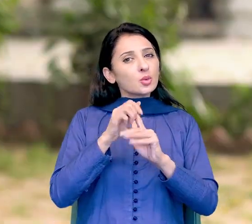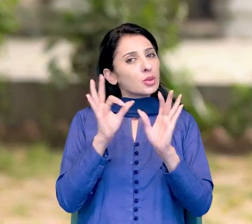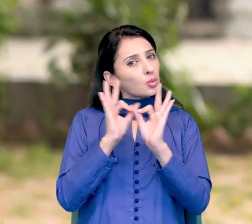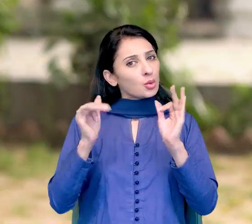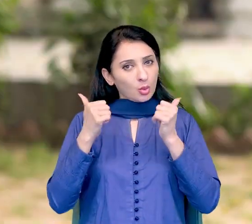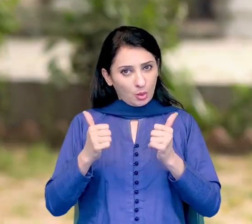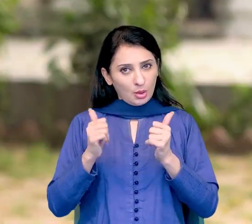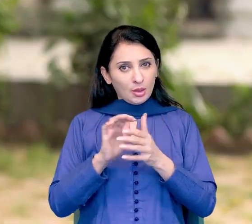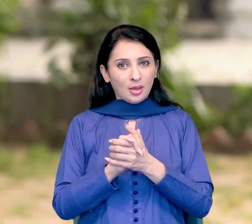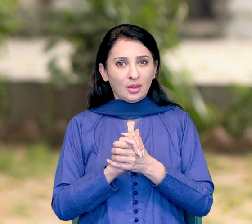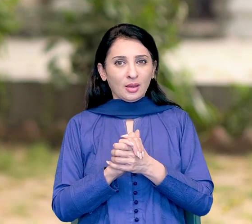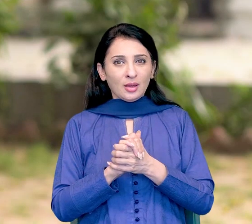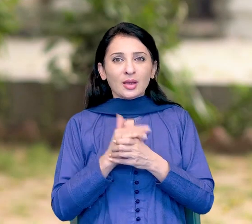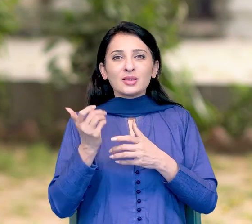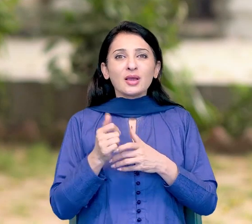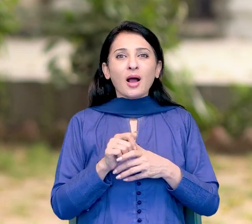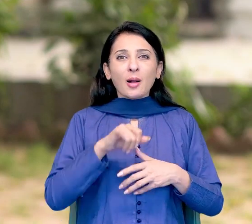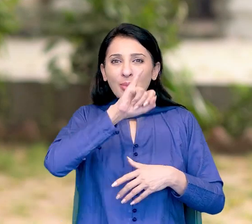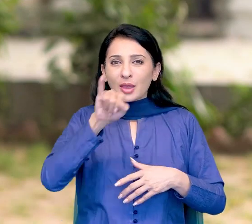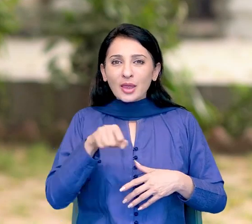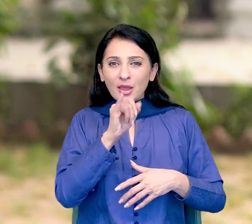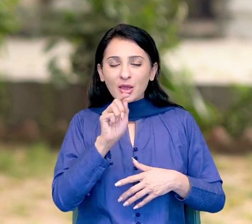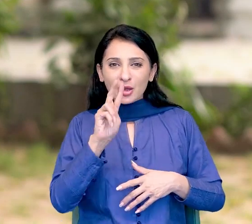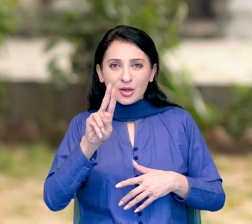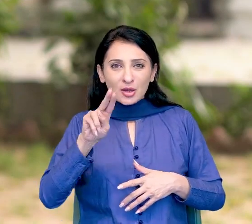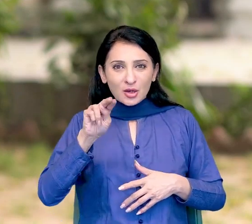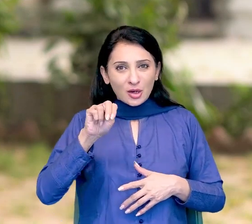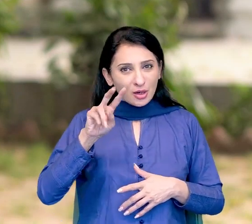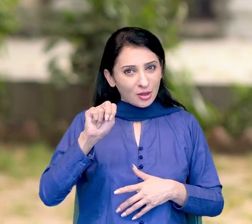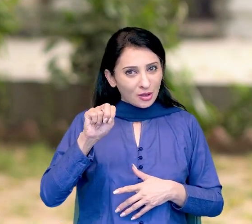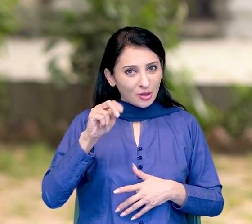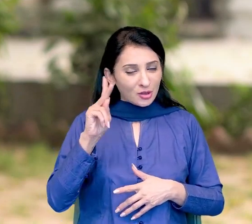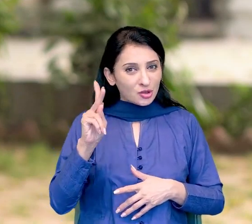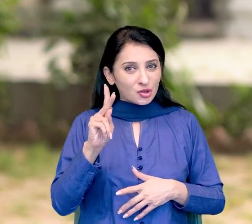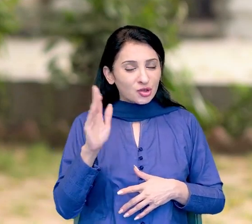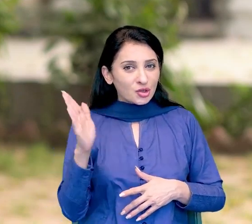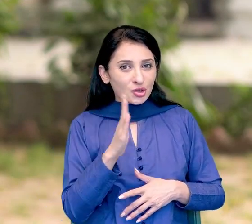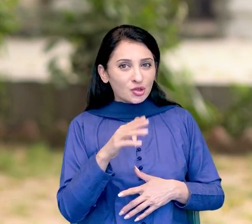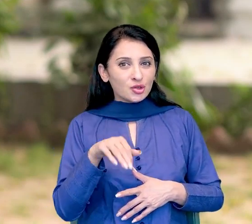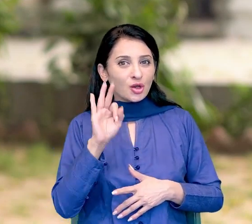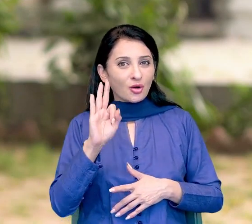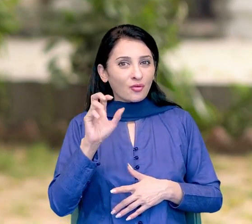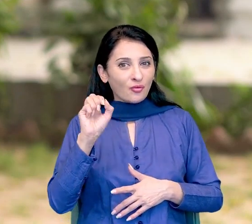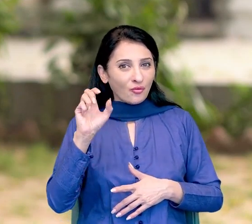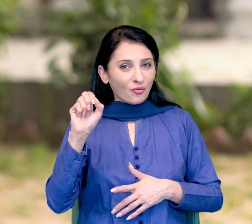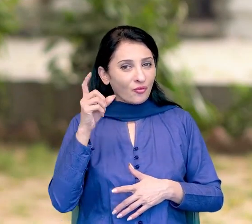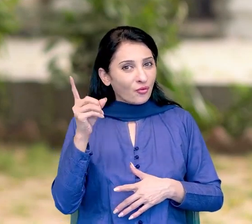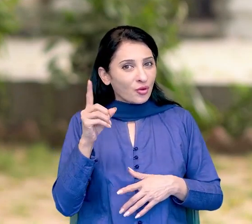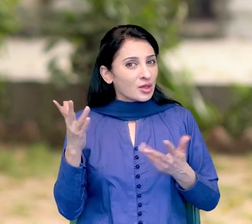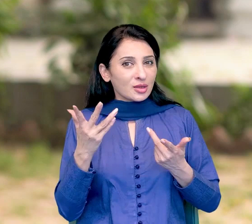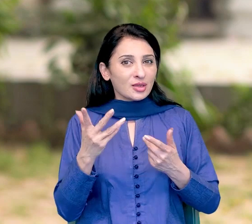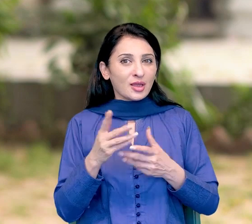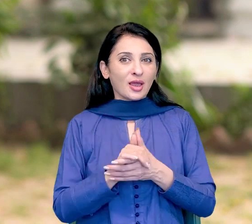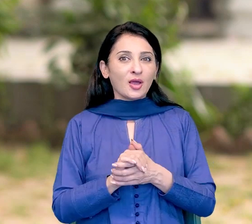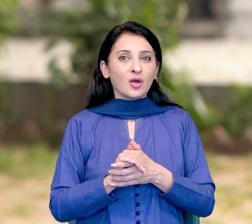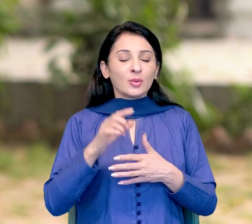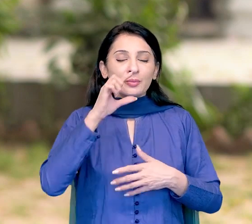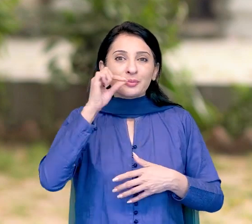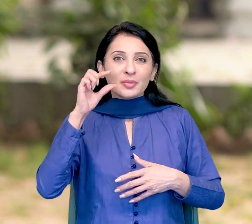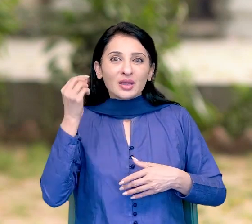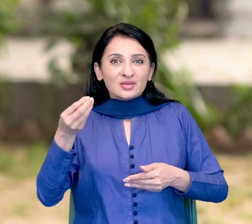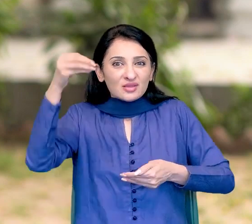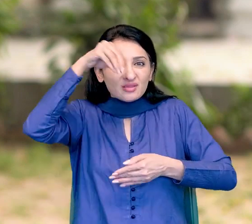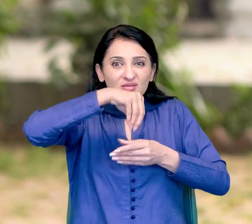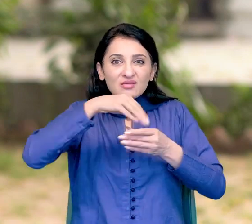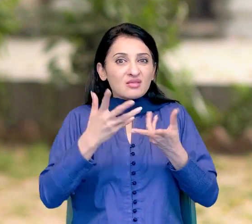فوڈ کتنا ہے، اس میں ایڈیٹیوز پریزرویٹیوز کتنے ہیں، اس میں ایڈڈ شوگرز کتنی ہیں؟ یہ سب چیزیں غذائیت میں آ